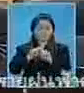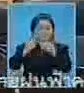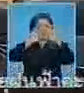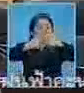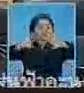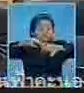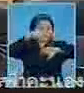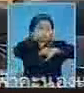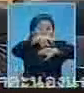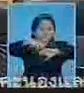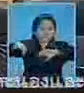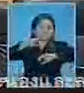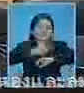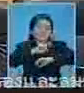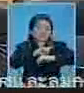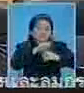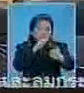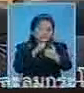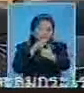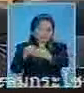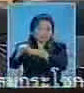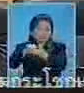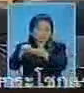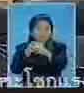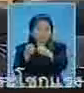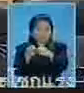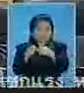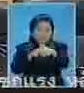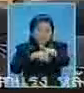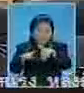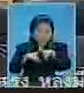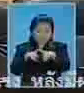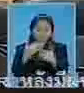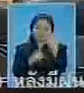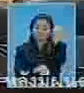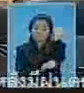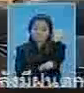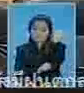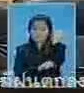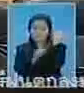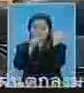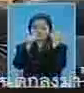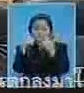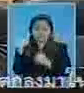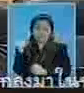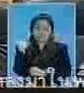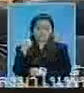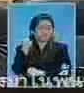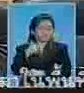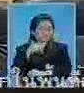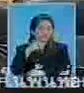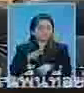ที่มีหน้าที่โดยตรงในการที่จะแก้ไขปัญหาความยากจนหรือความเหลื่อมล้ำนั้นไม่มีด้วยซ้ำไปผม